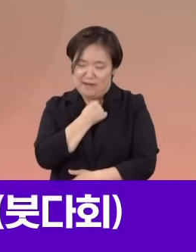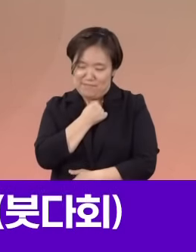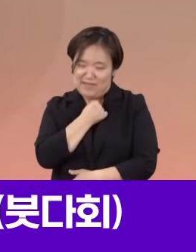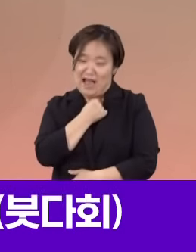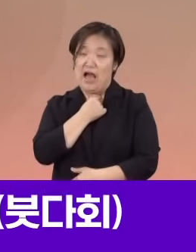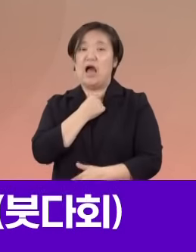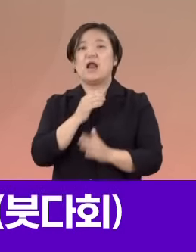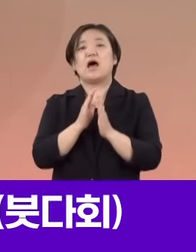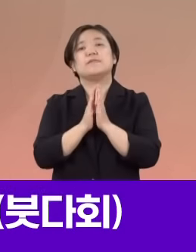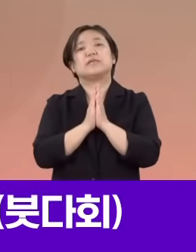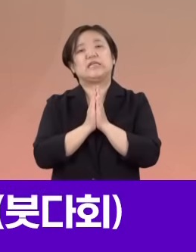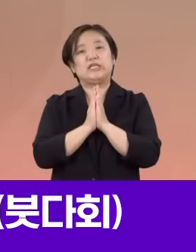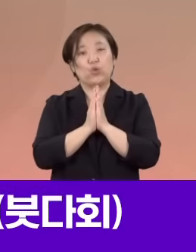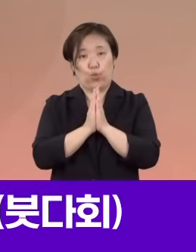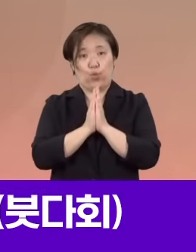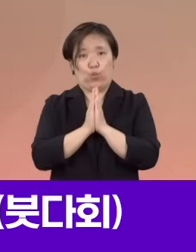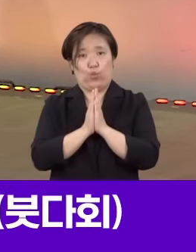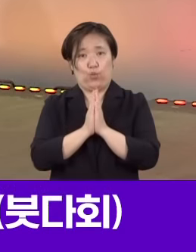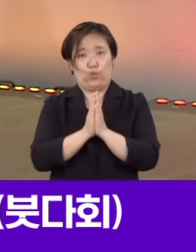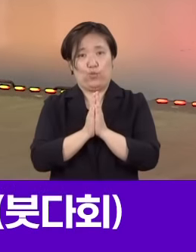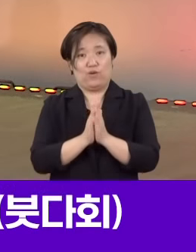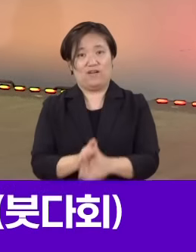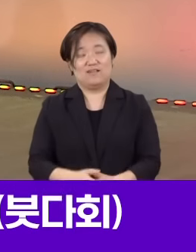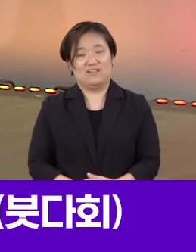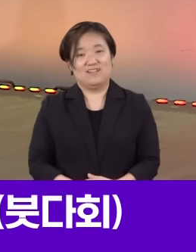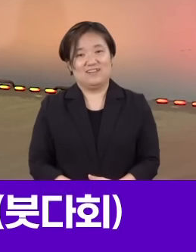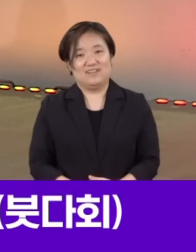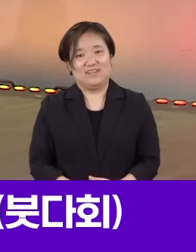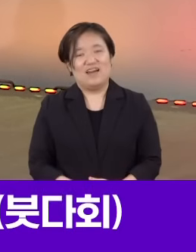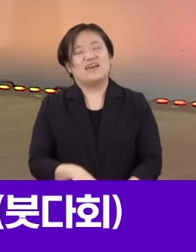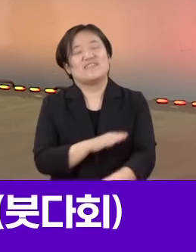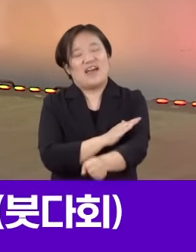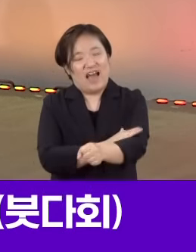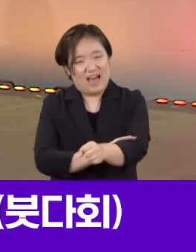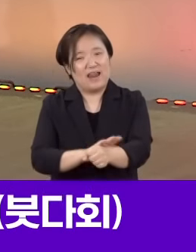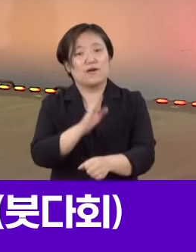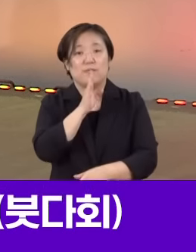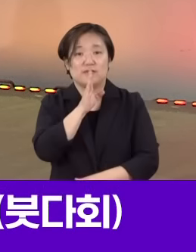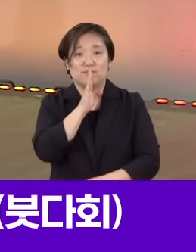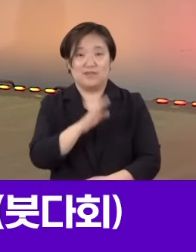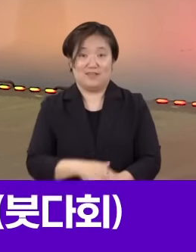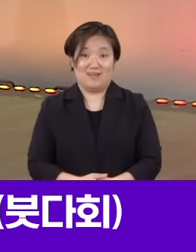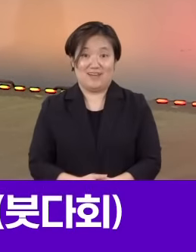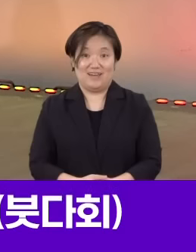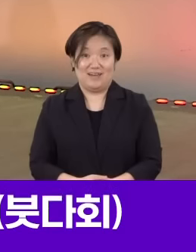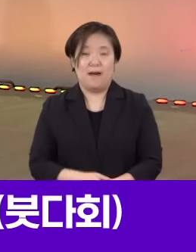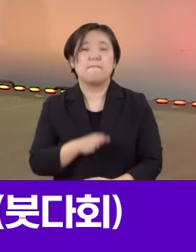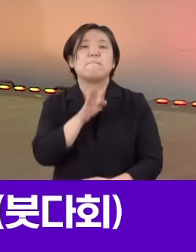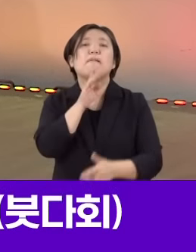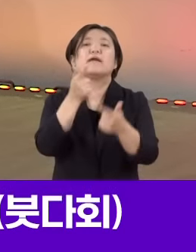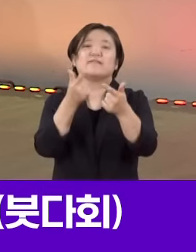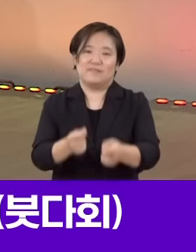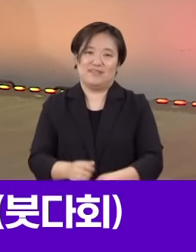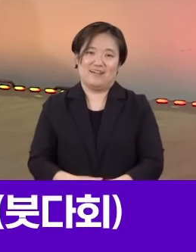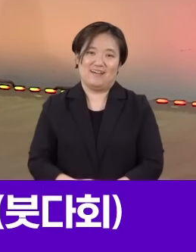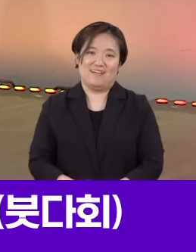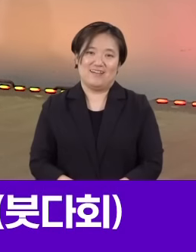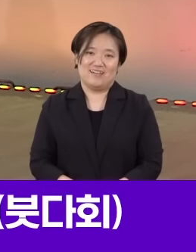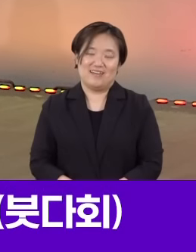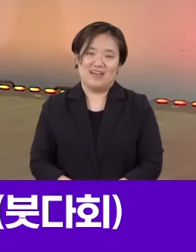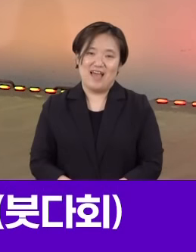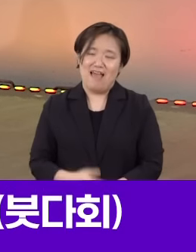왕생하기를 드렸어요 어우 참 잘했습니다 완전 정답입니다 엘리베이터 탈